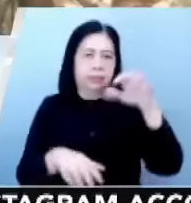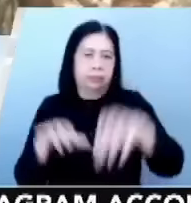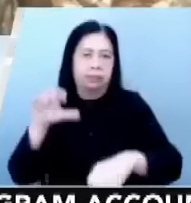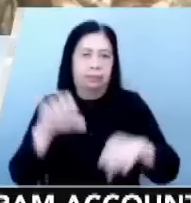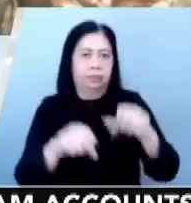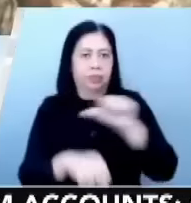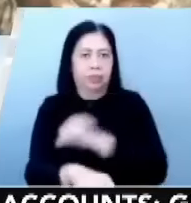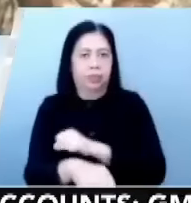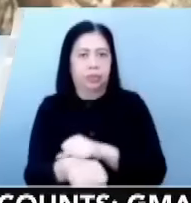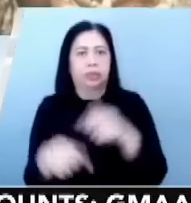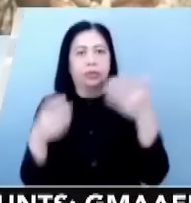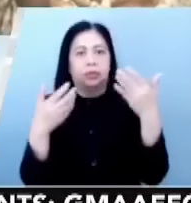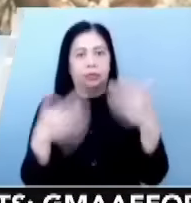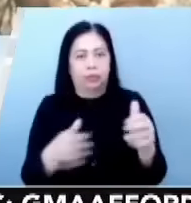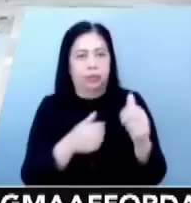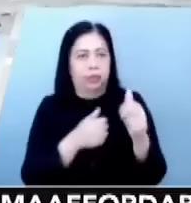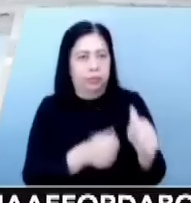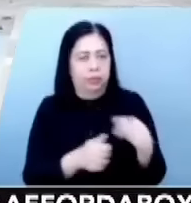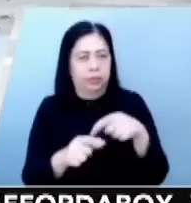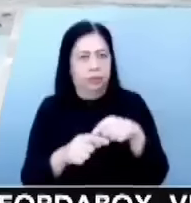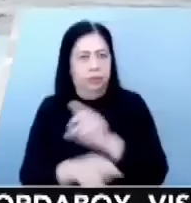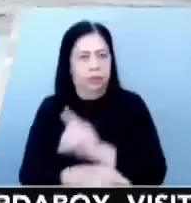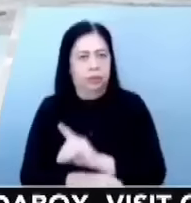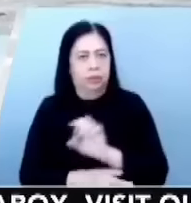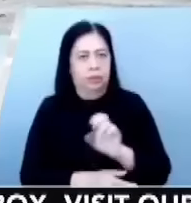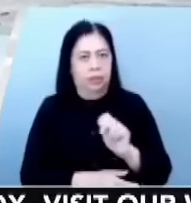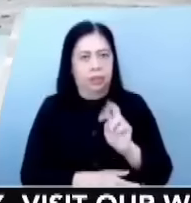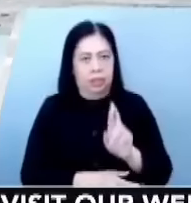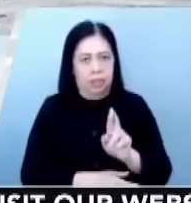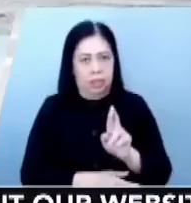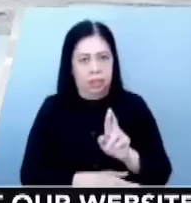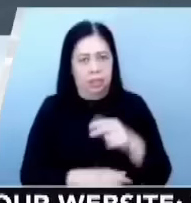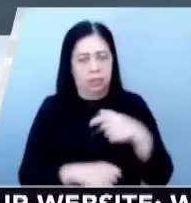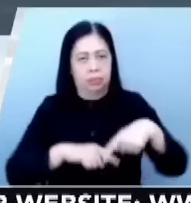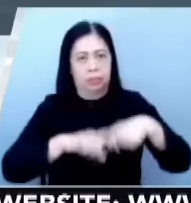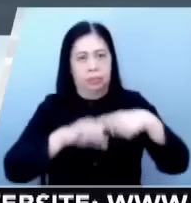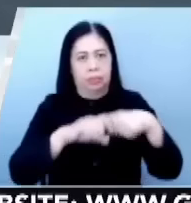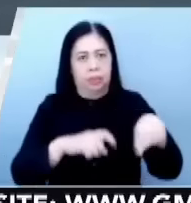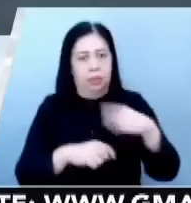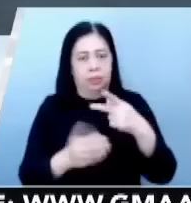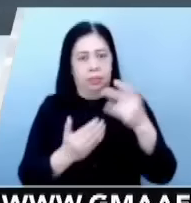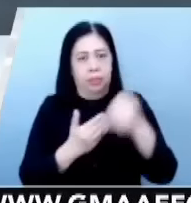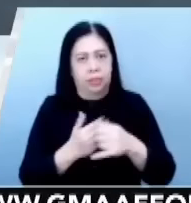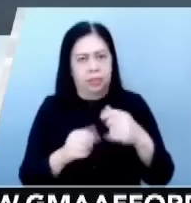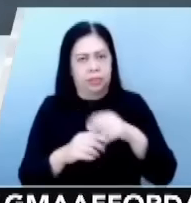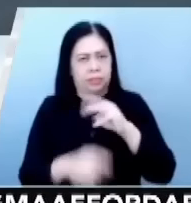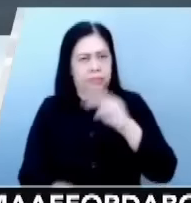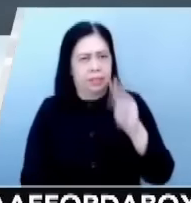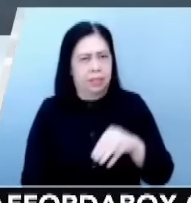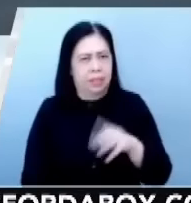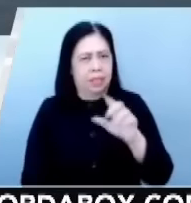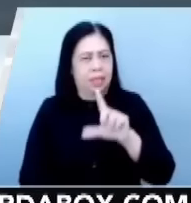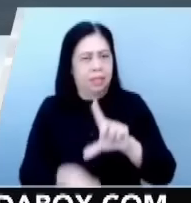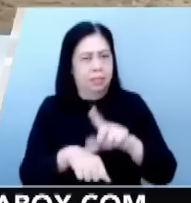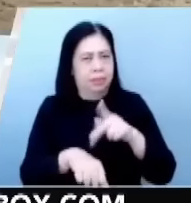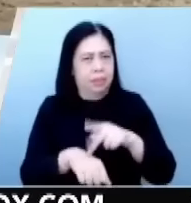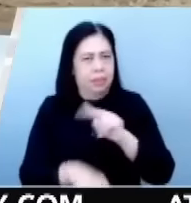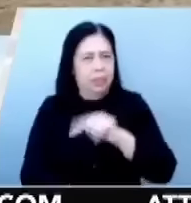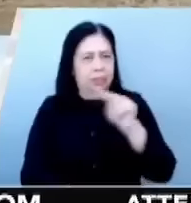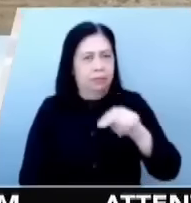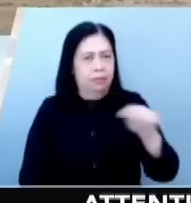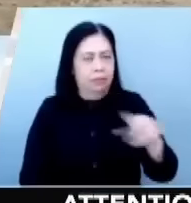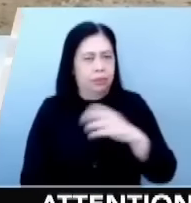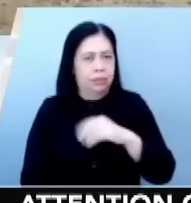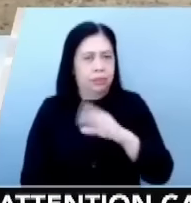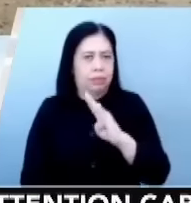ang compliance audit ng DENR sa mga suspendidong reclamation projects sa Manila, Las Piñas, Navotas at Bacoor. Sa